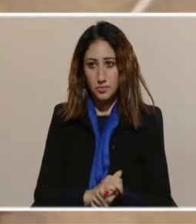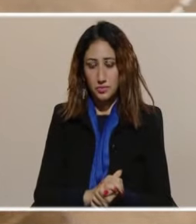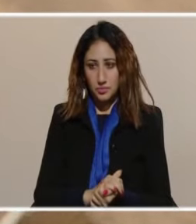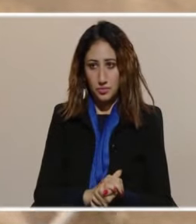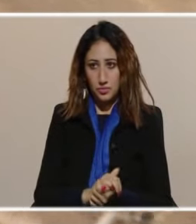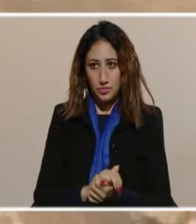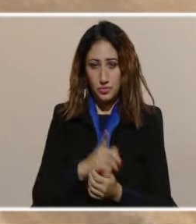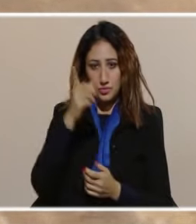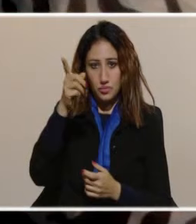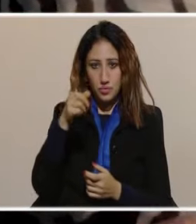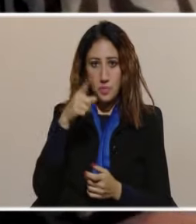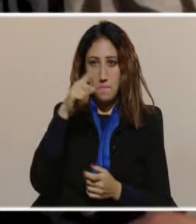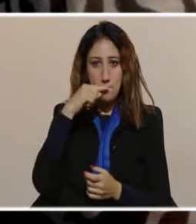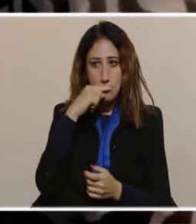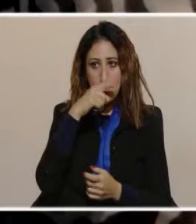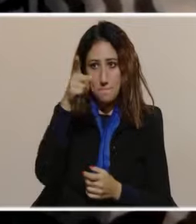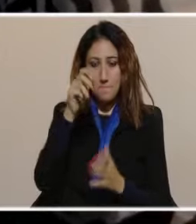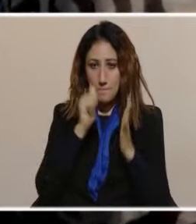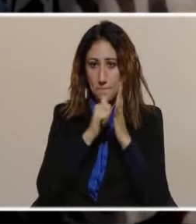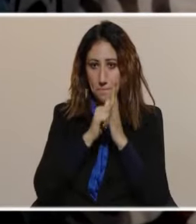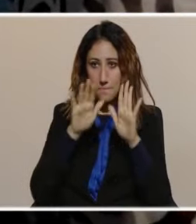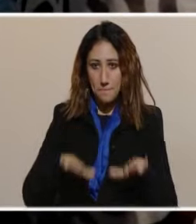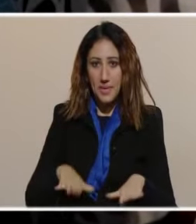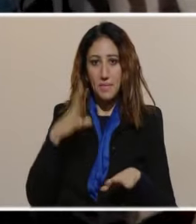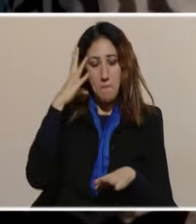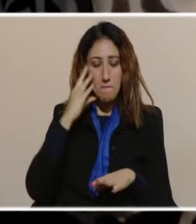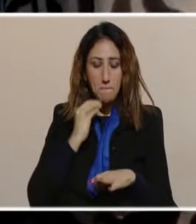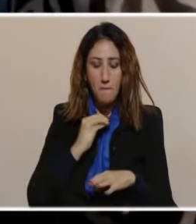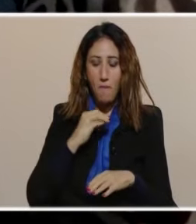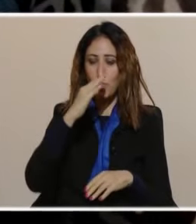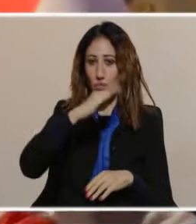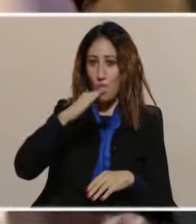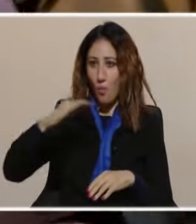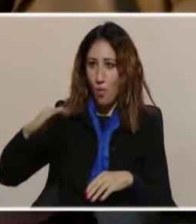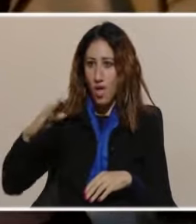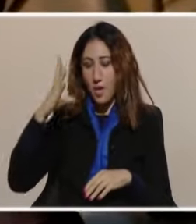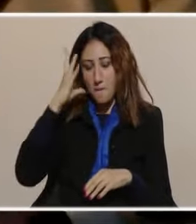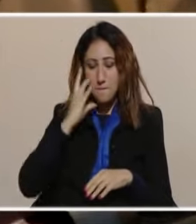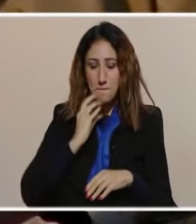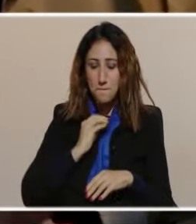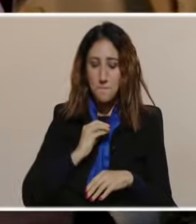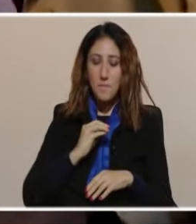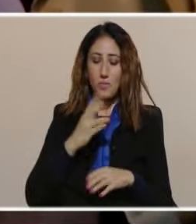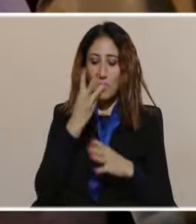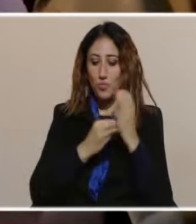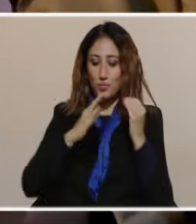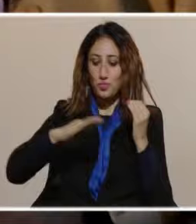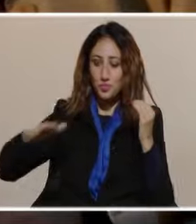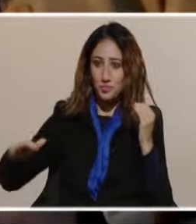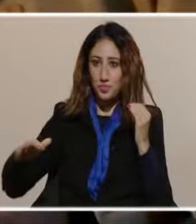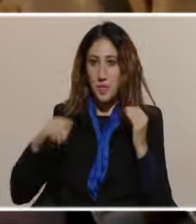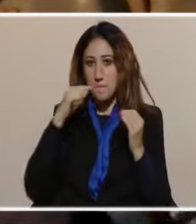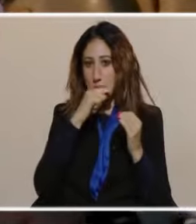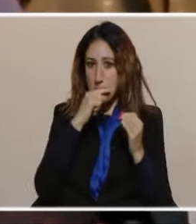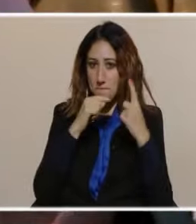تزور كاميرتنا محروسة في بيتها الدافئ برداء حب نسجته وألبسته لأبنائها